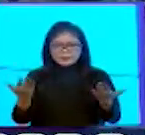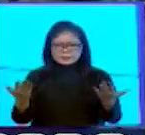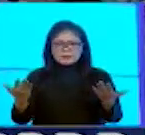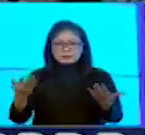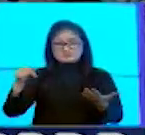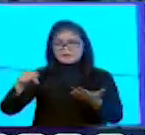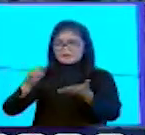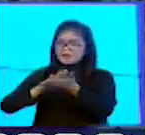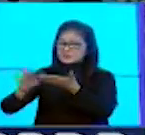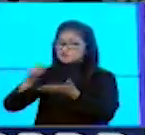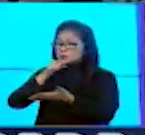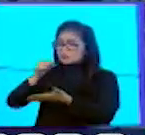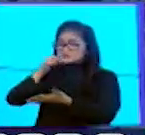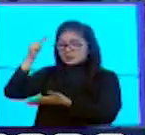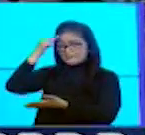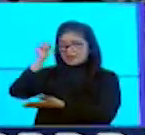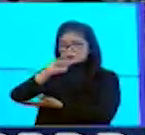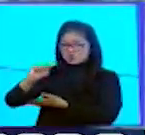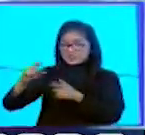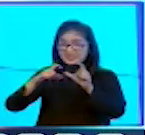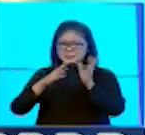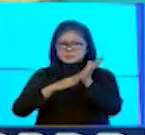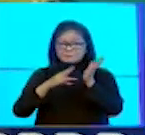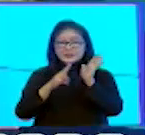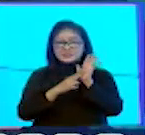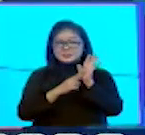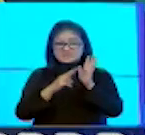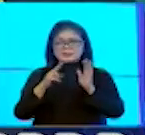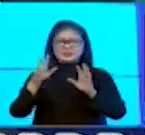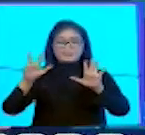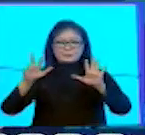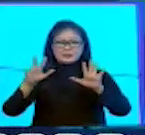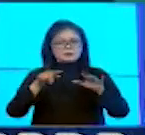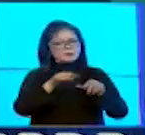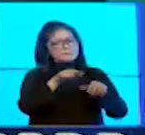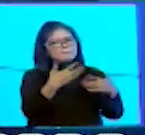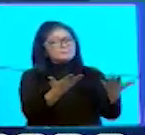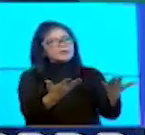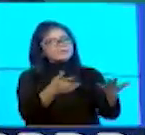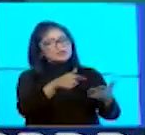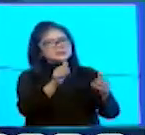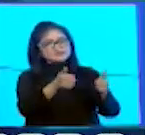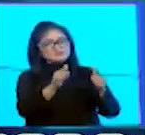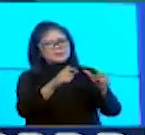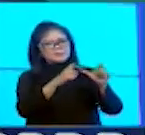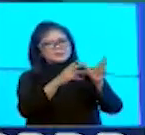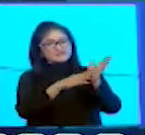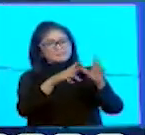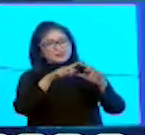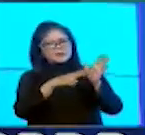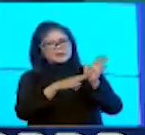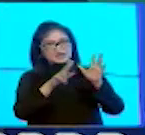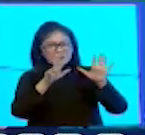dengan Kepala Sekolah SMA Negeri 8 Jakarta. Bagaimana persiapan SMA 8 khususnya ini dalam